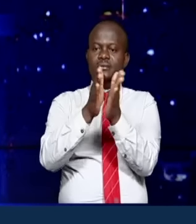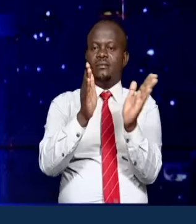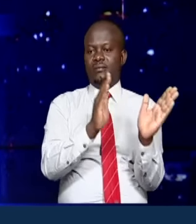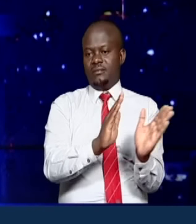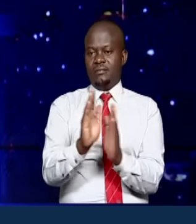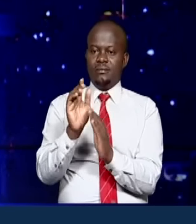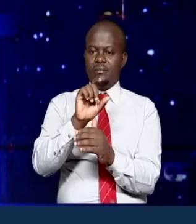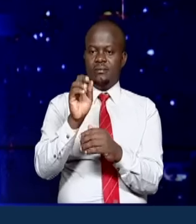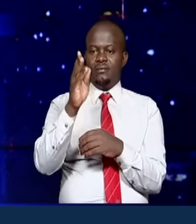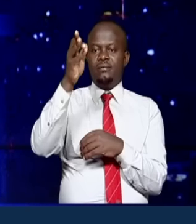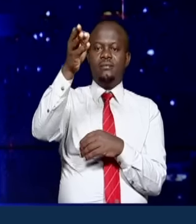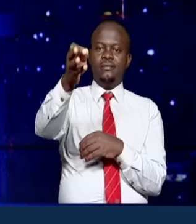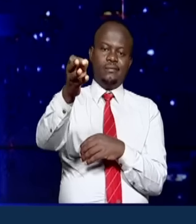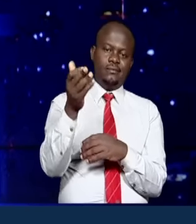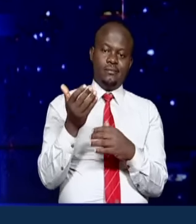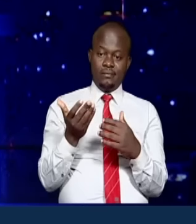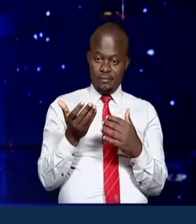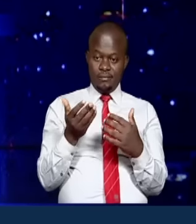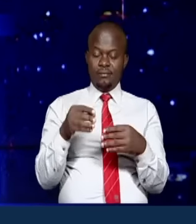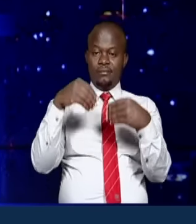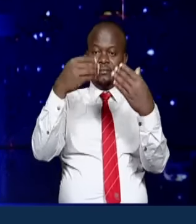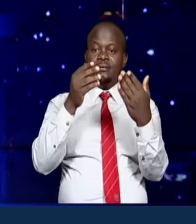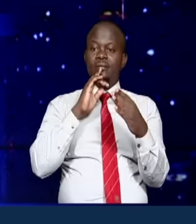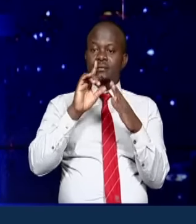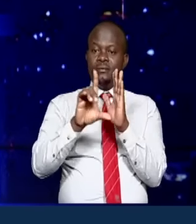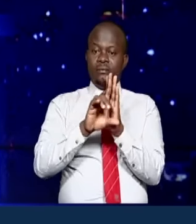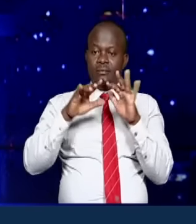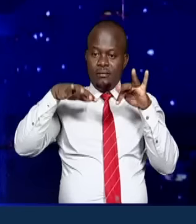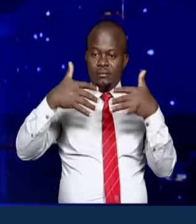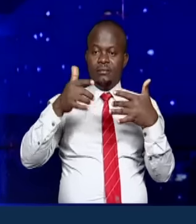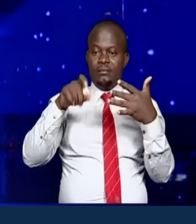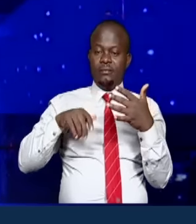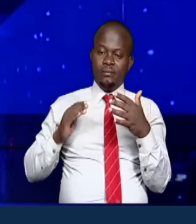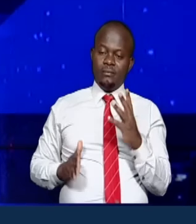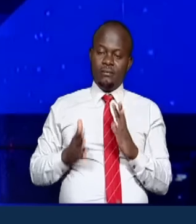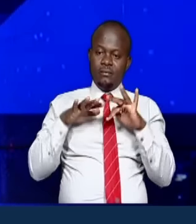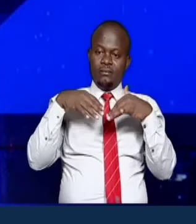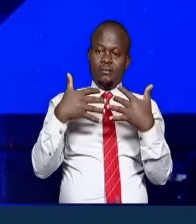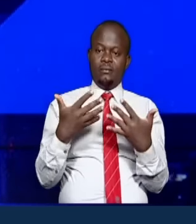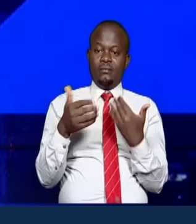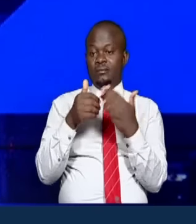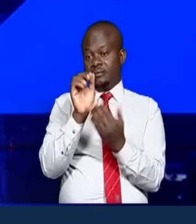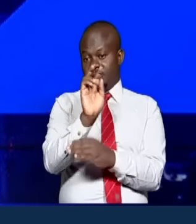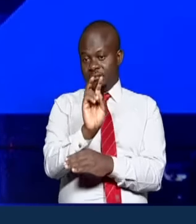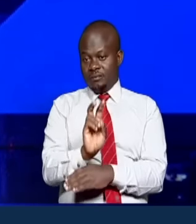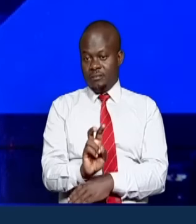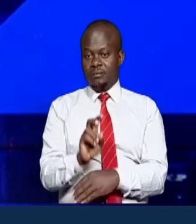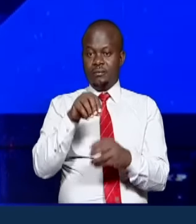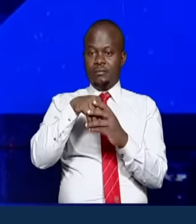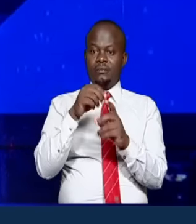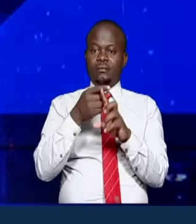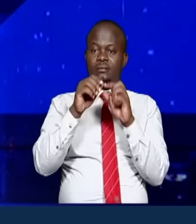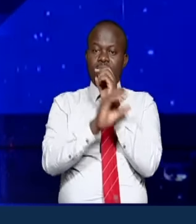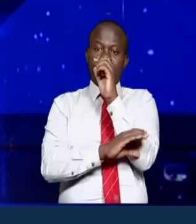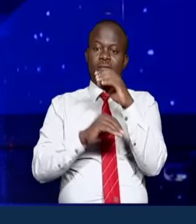mu cyumweru gitaha. Zikaba zahawe rero amabwiriza y'uko zigomba kuzitwara. Izi ndorerezi harimo izaturutse mu